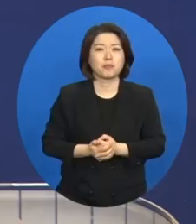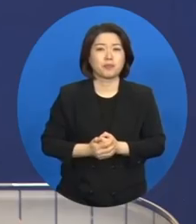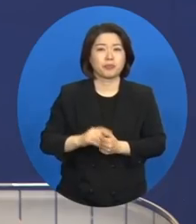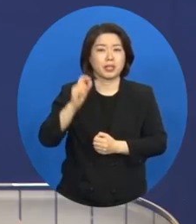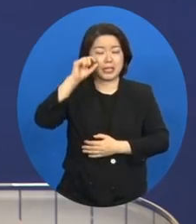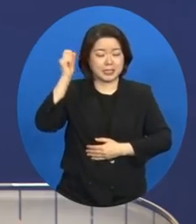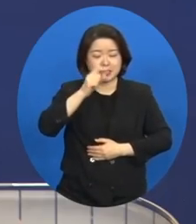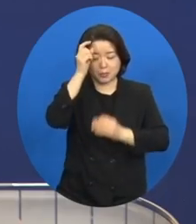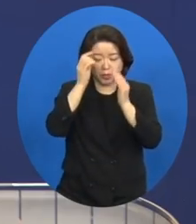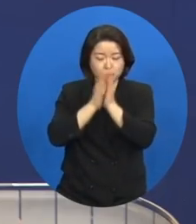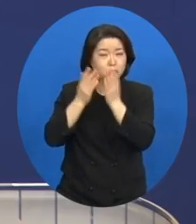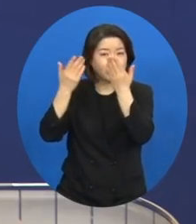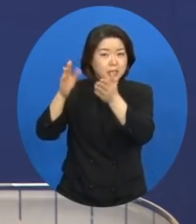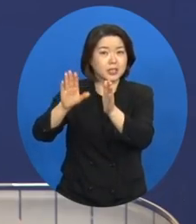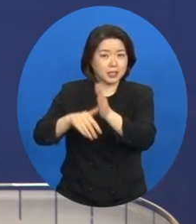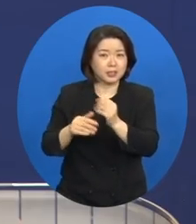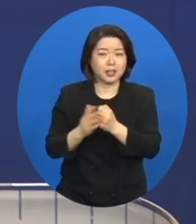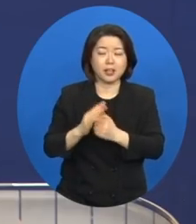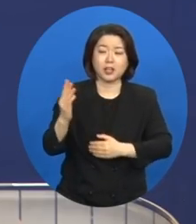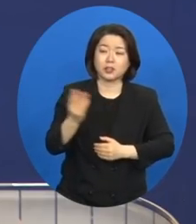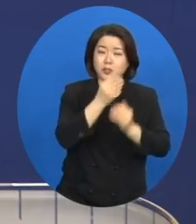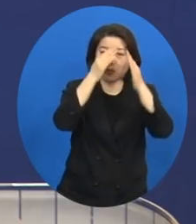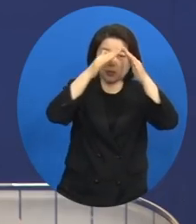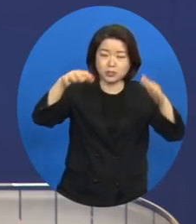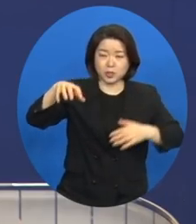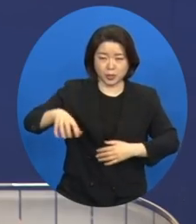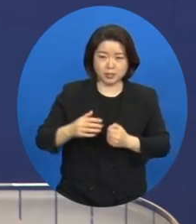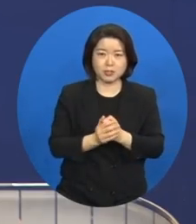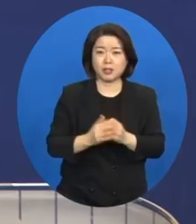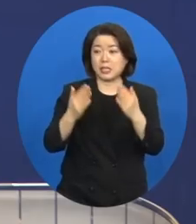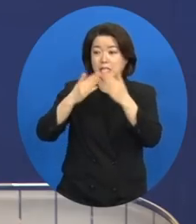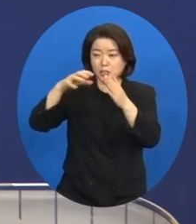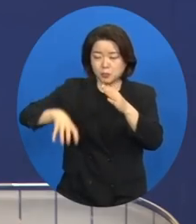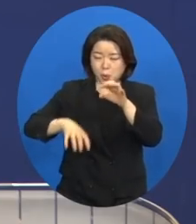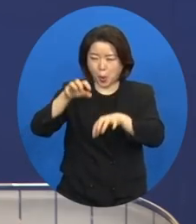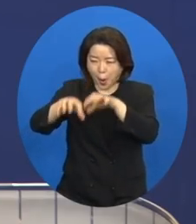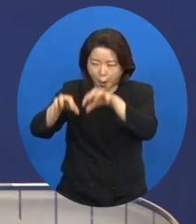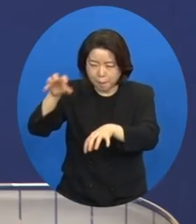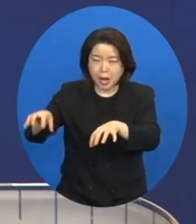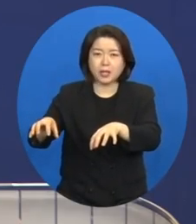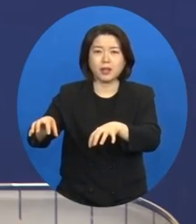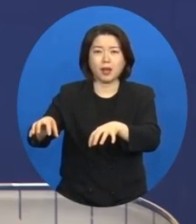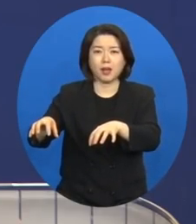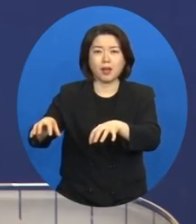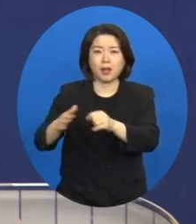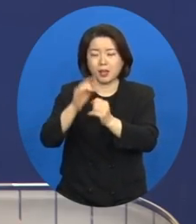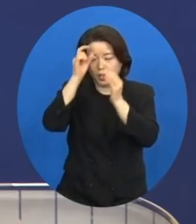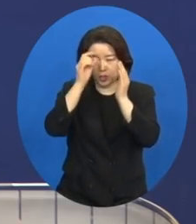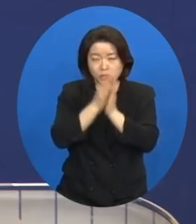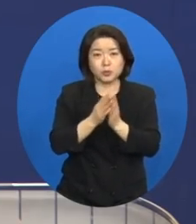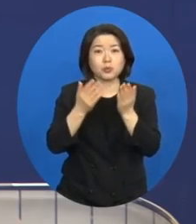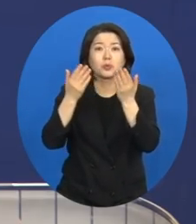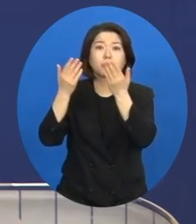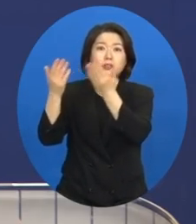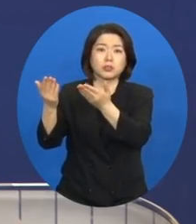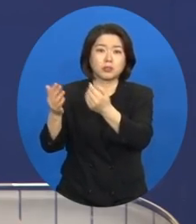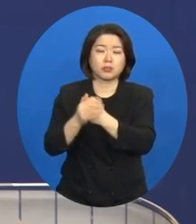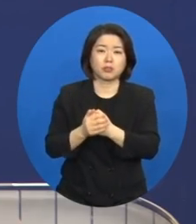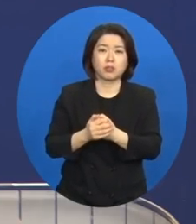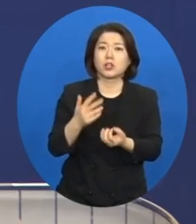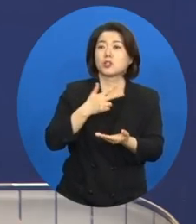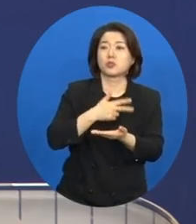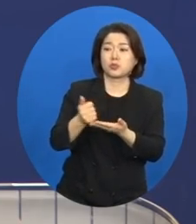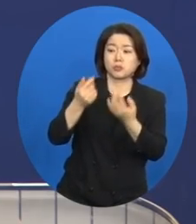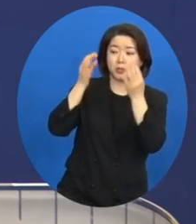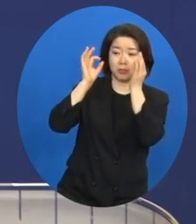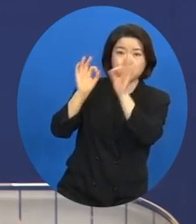새벽 기도를 할 때에 성전에서 집에서 있는 곳마다 할 때마다 그 기도를 주님이